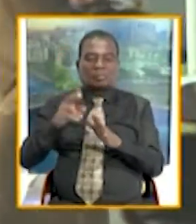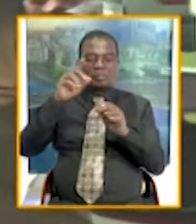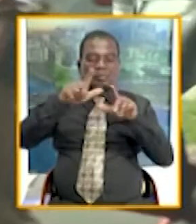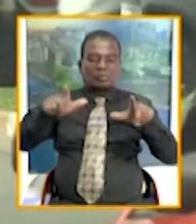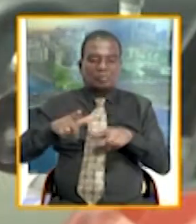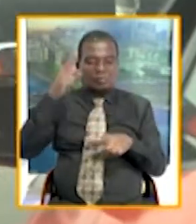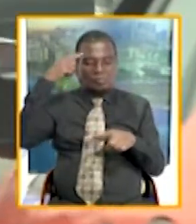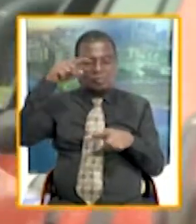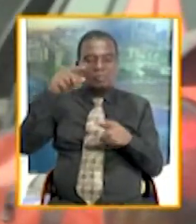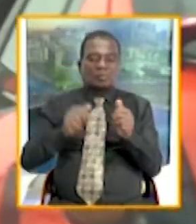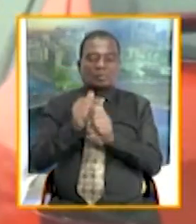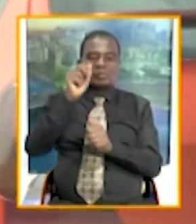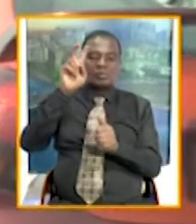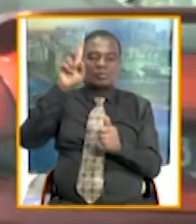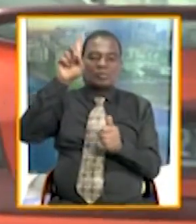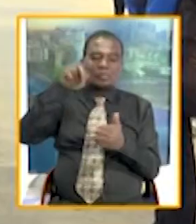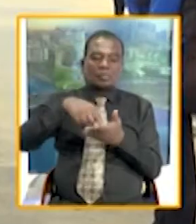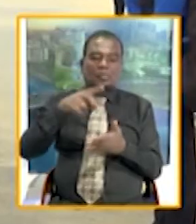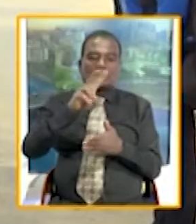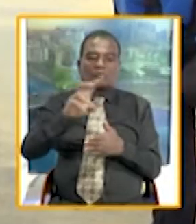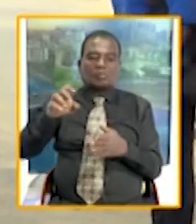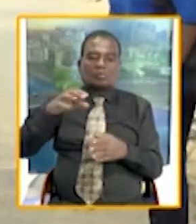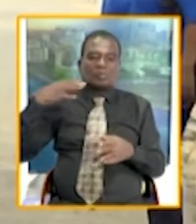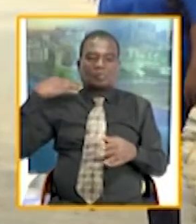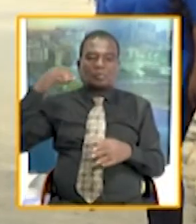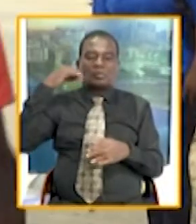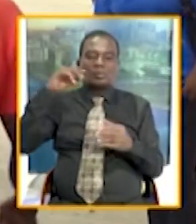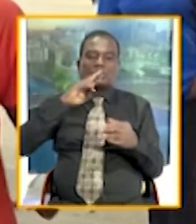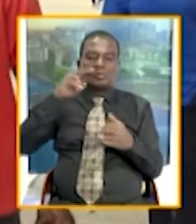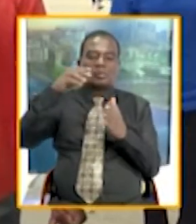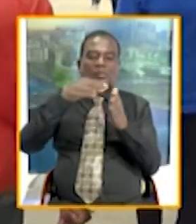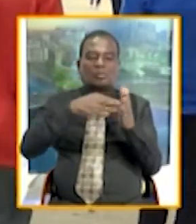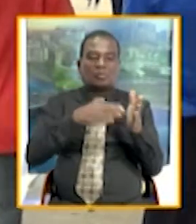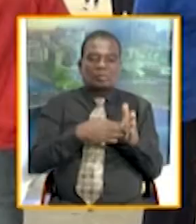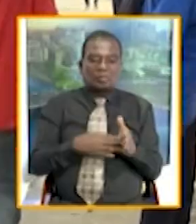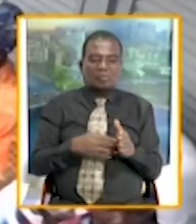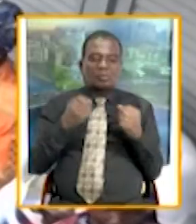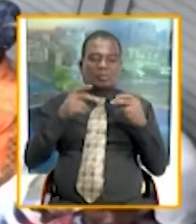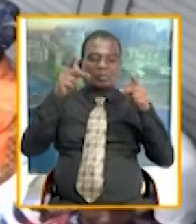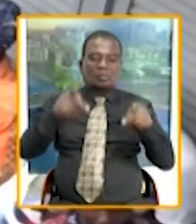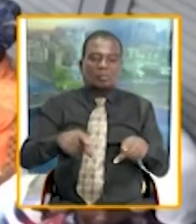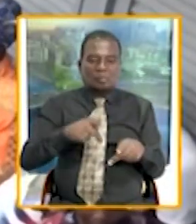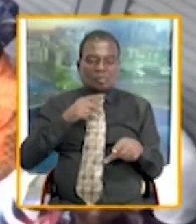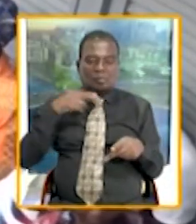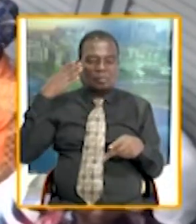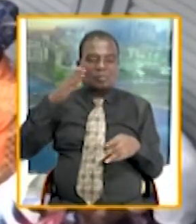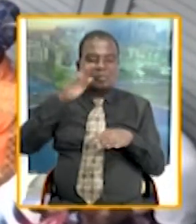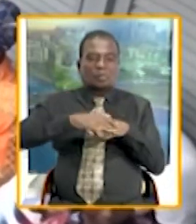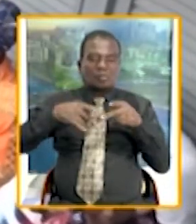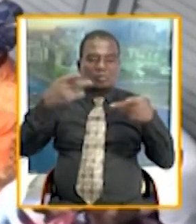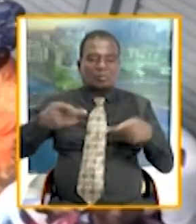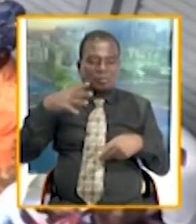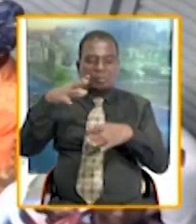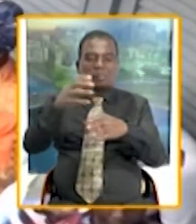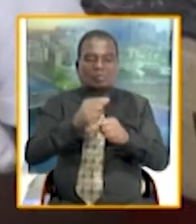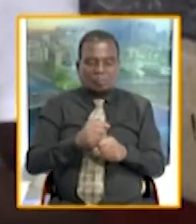en lice. Dans les bureaux de vote, tout un dispositif est déjà ficelé. Plusieurs personnes seront sur place pour recevoir